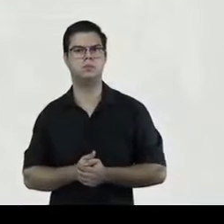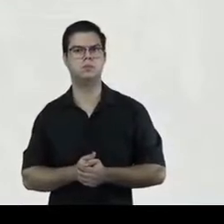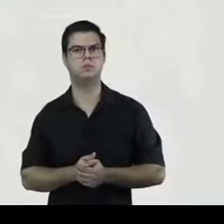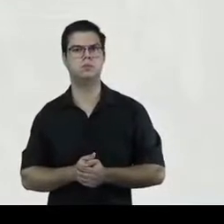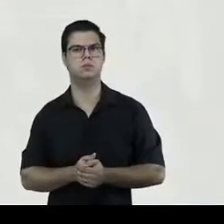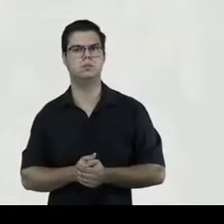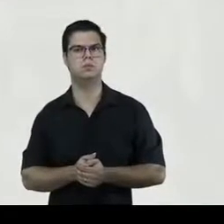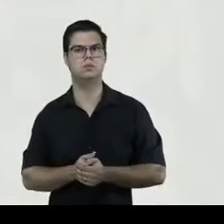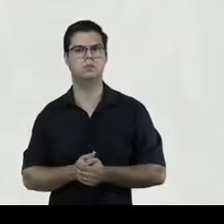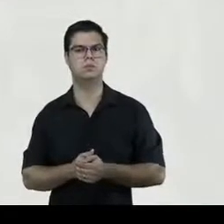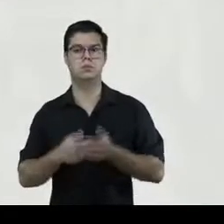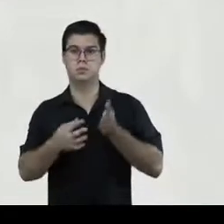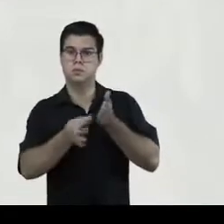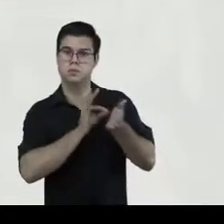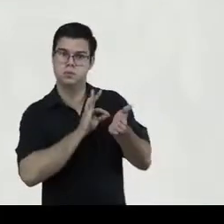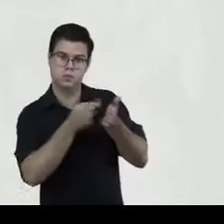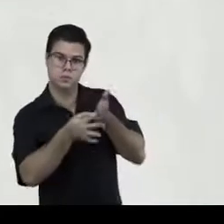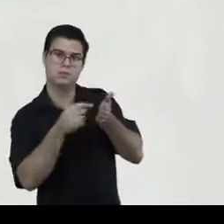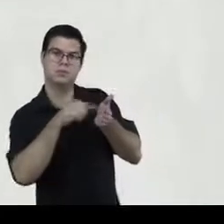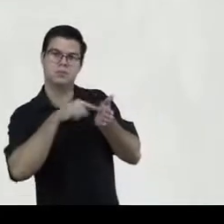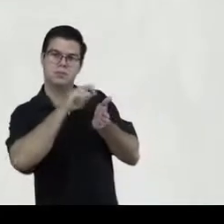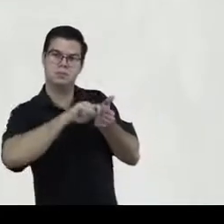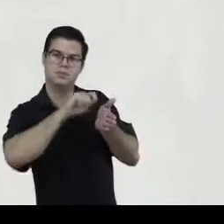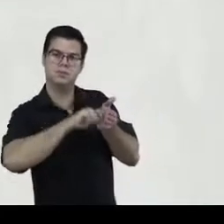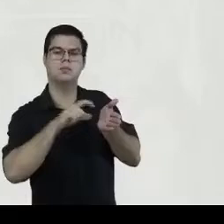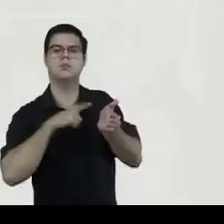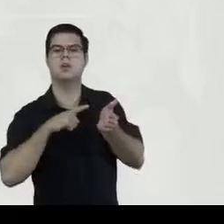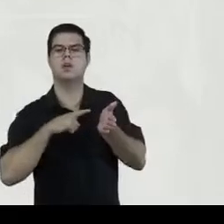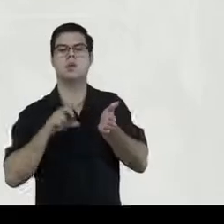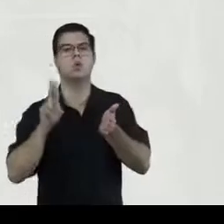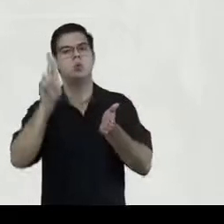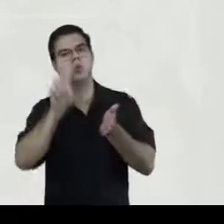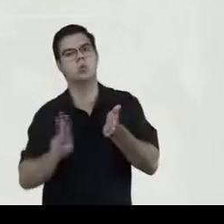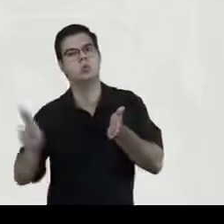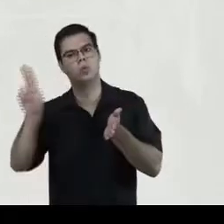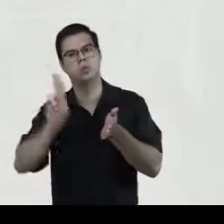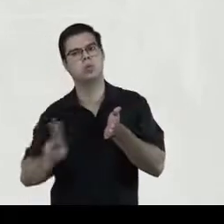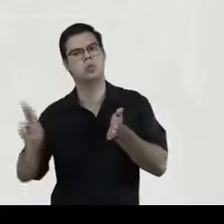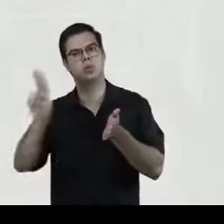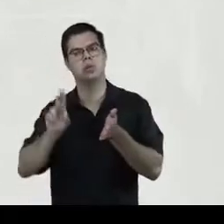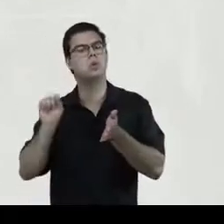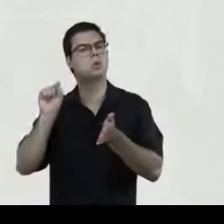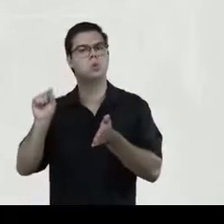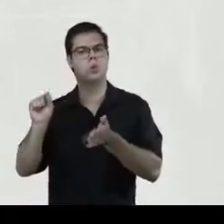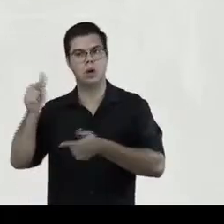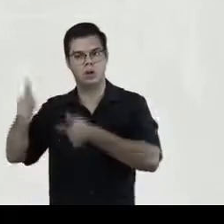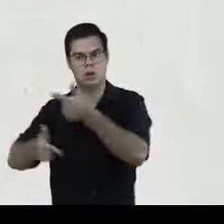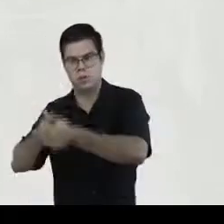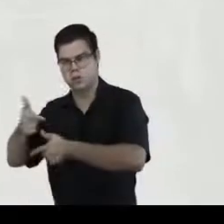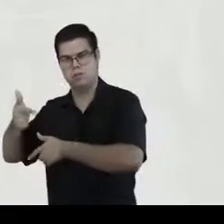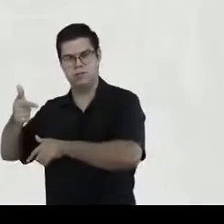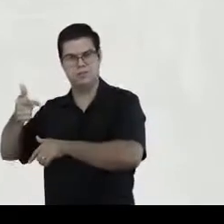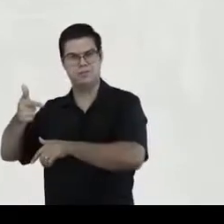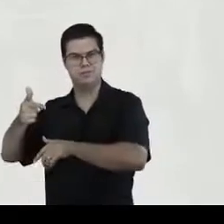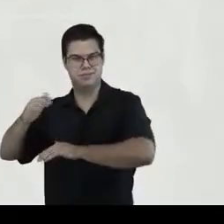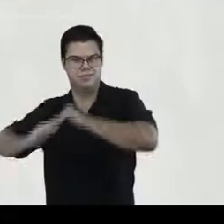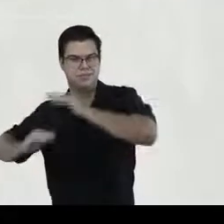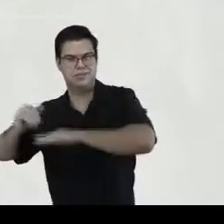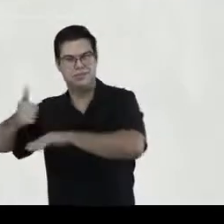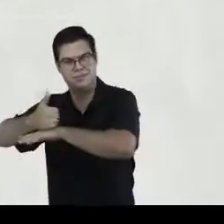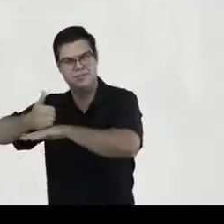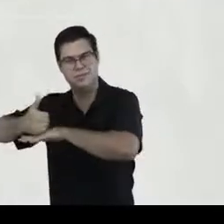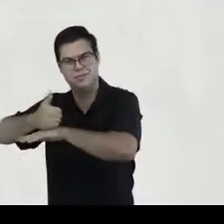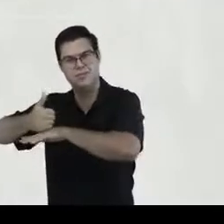été faits par un fondeur de caractère, par un tailleur de poisson de la famille Lamelle, de la famille Gandeau.